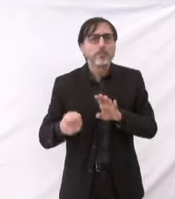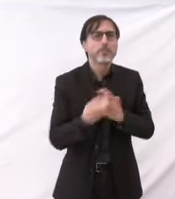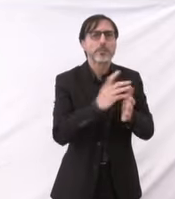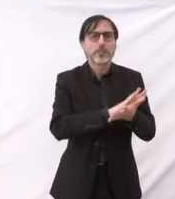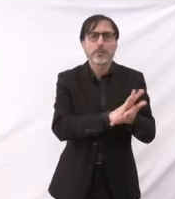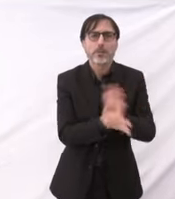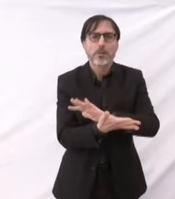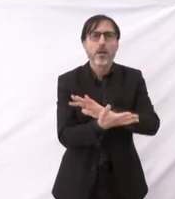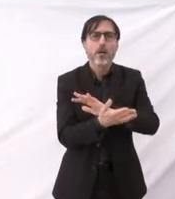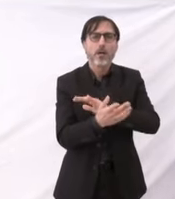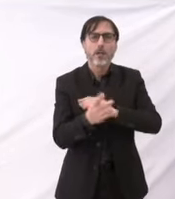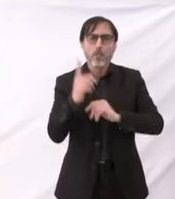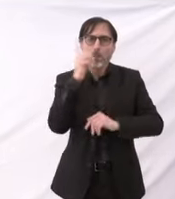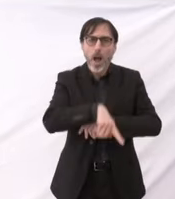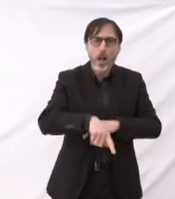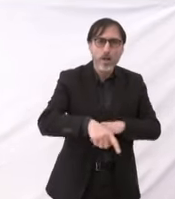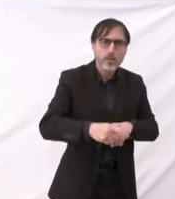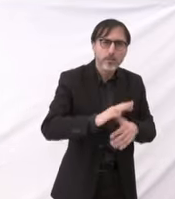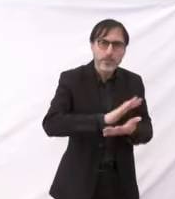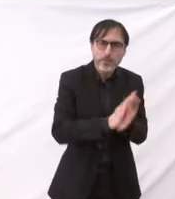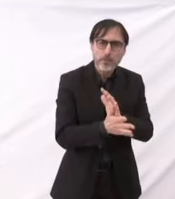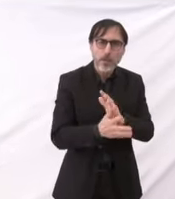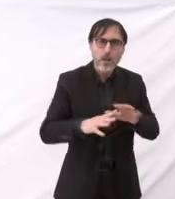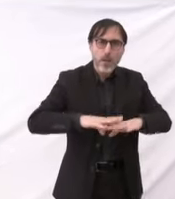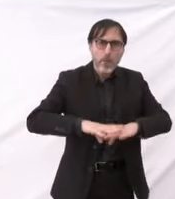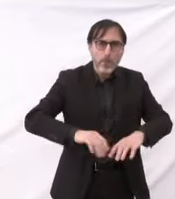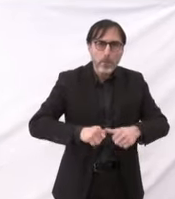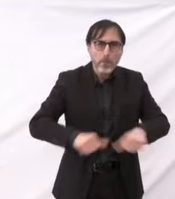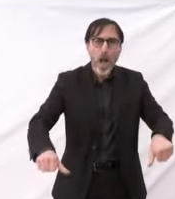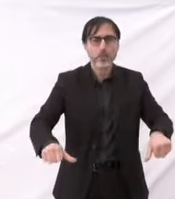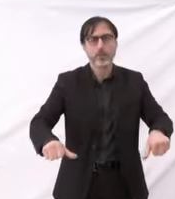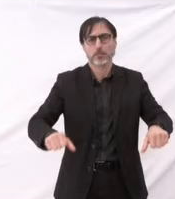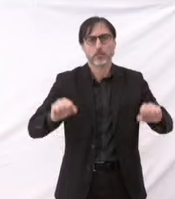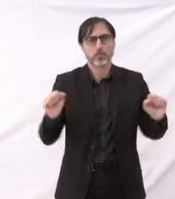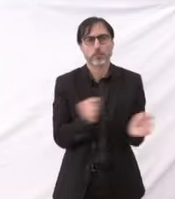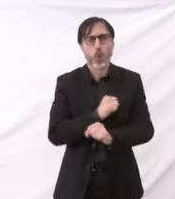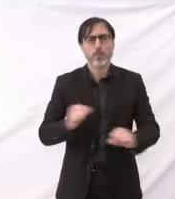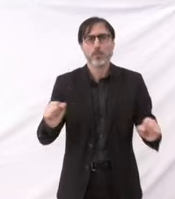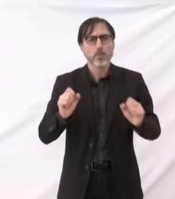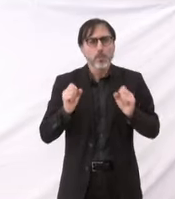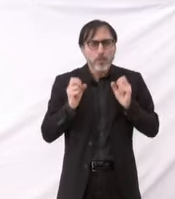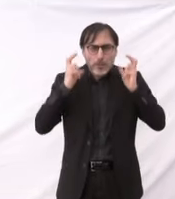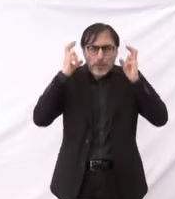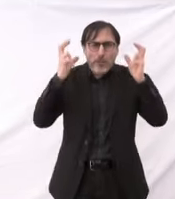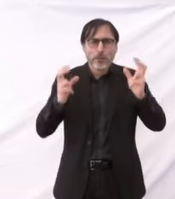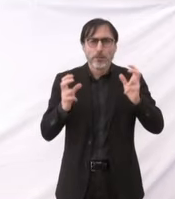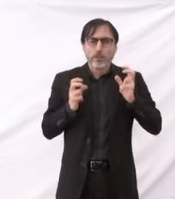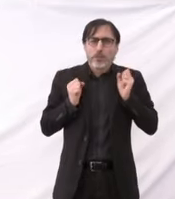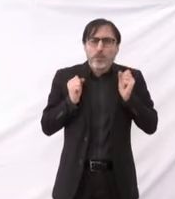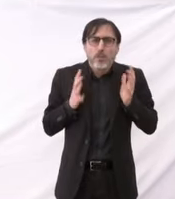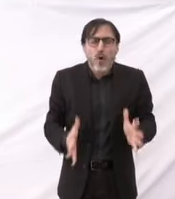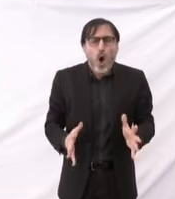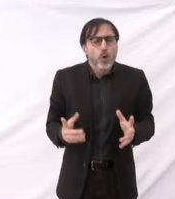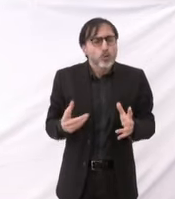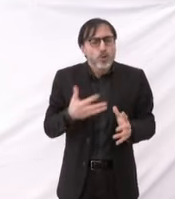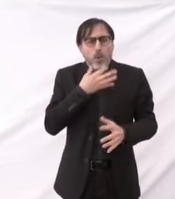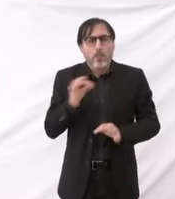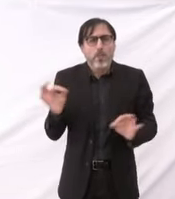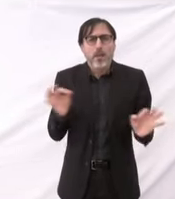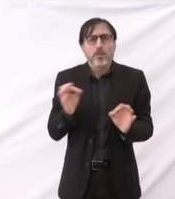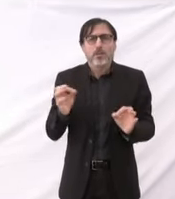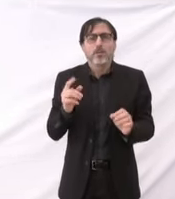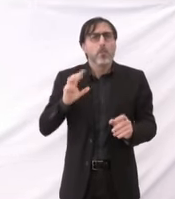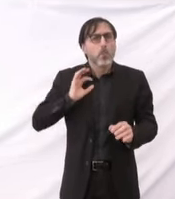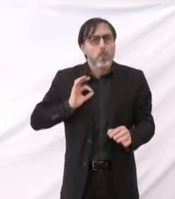alla radice. Nonostante lo sforzo mirevole, lo ripeto, delle